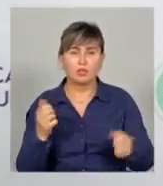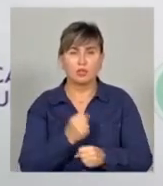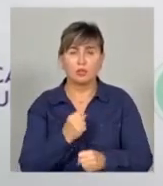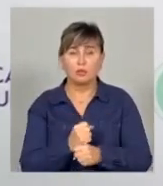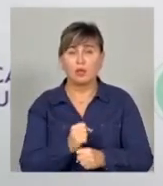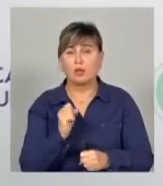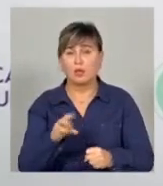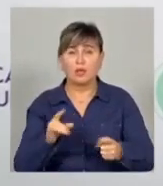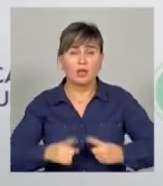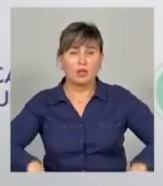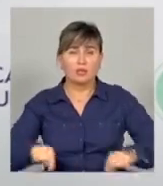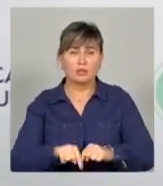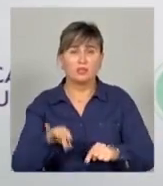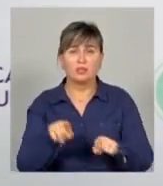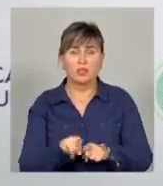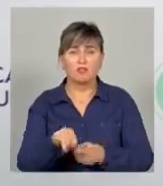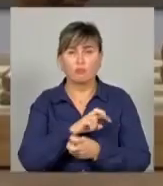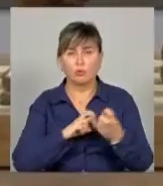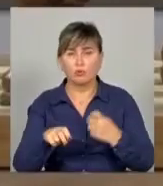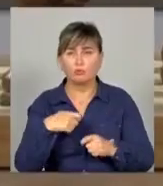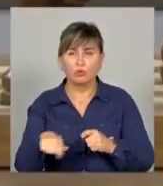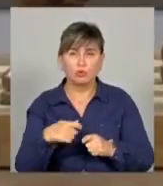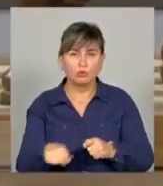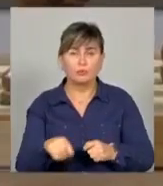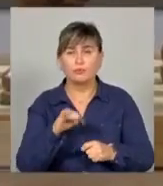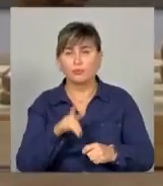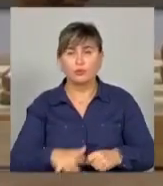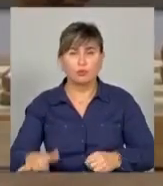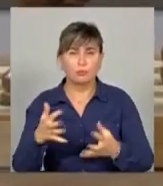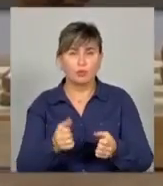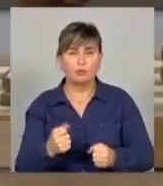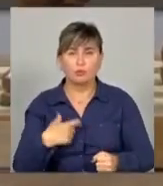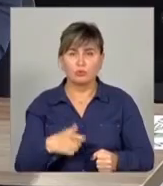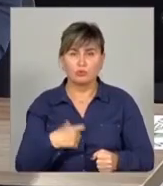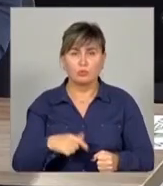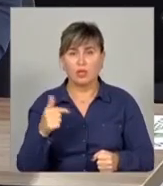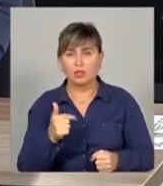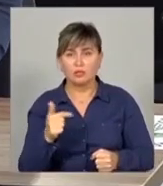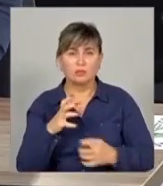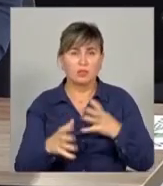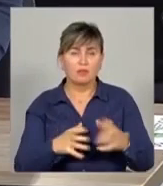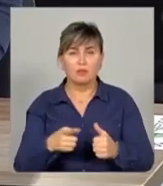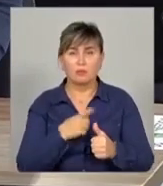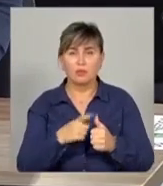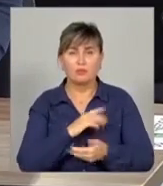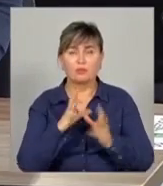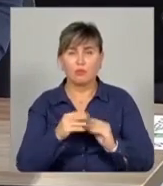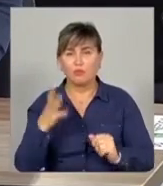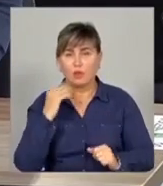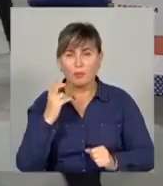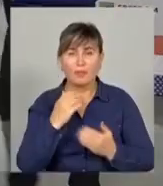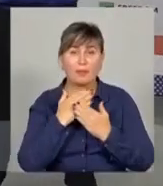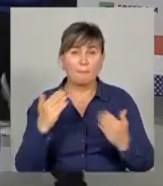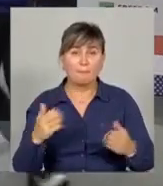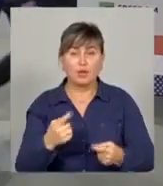и организационная, так и в поиске спонсоров. Южная столица принимает у себя гроссмейстеров с мировым именем. Всего в Алматы на